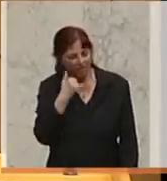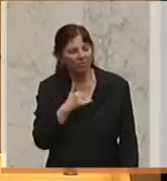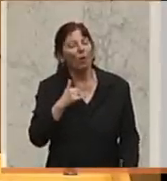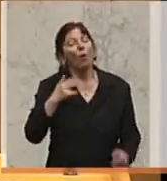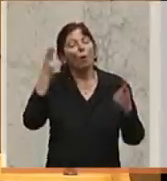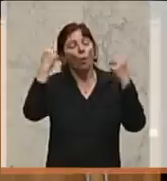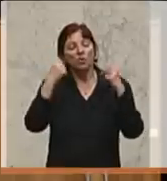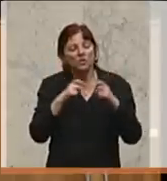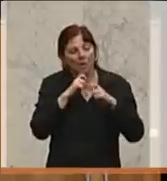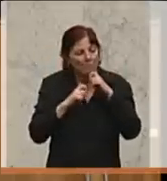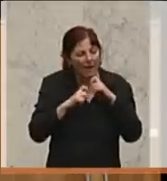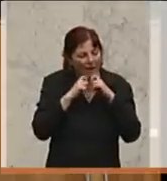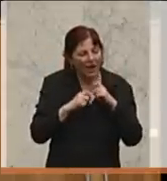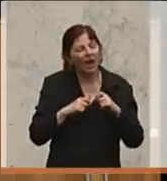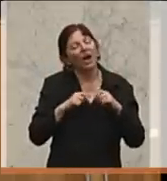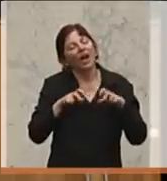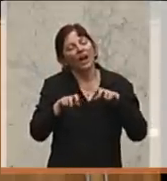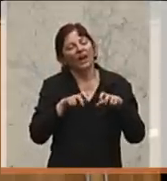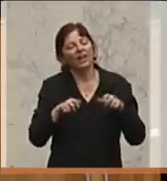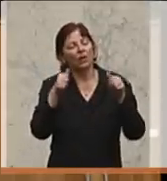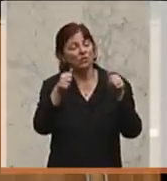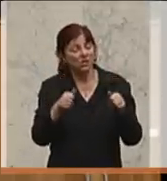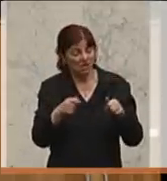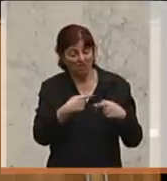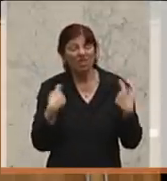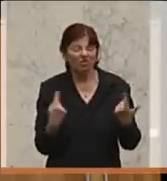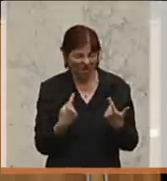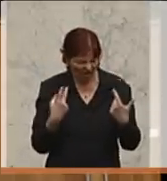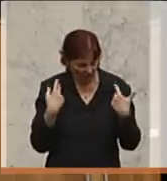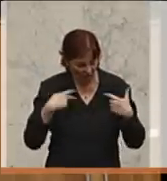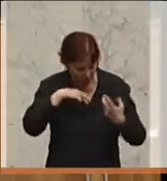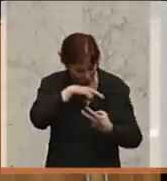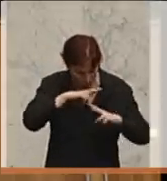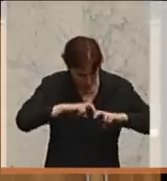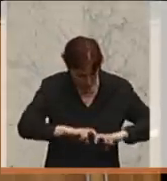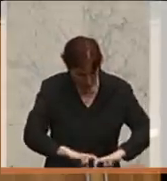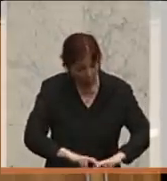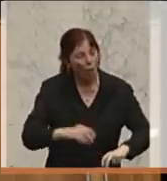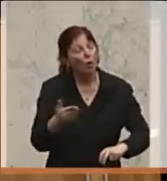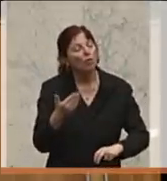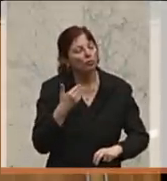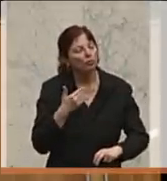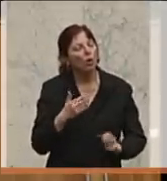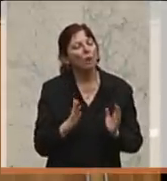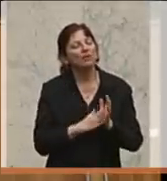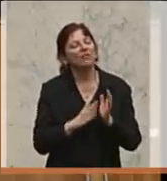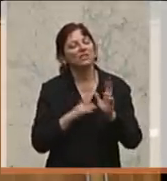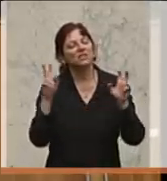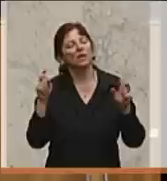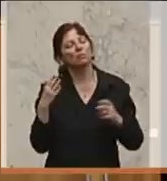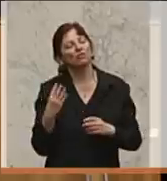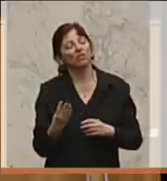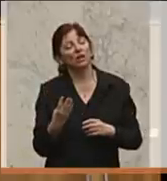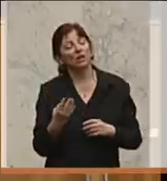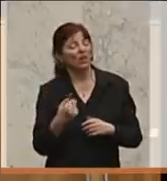Inseraten-Affäre, Regierungsinserate. Wir werden das untersuchen. Bin nicht bereit, vor Beweisthema 4 zu sagen, was das Ergebnis